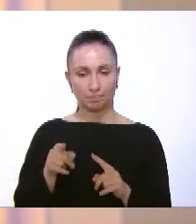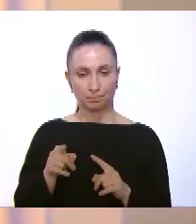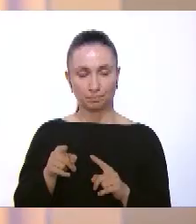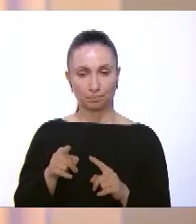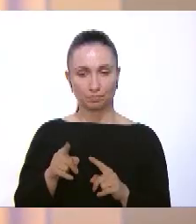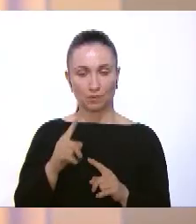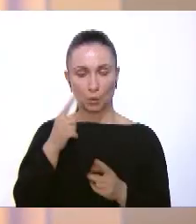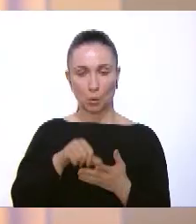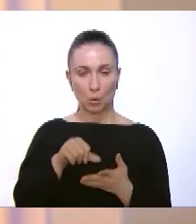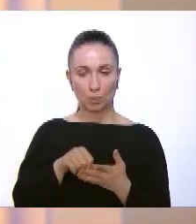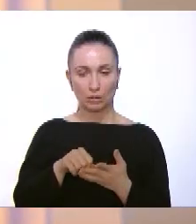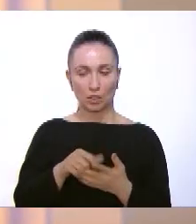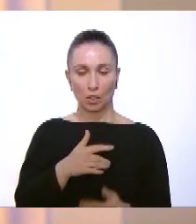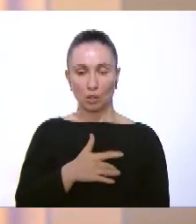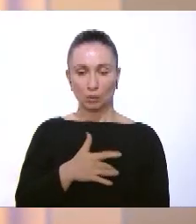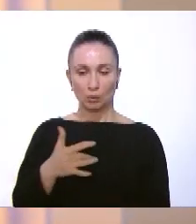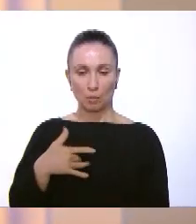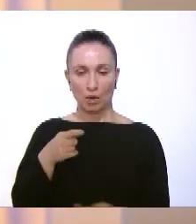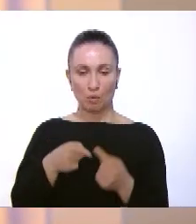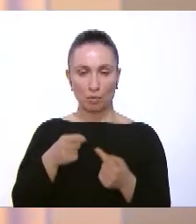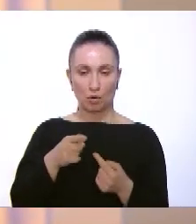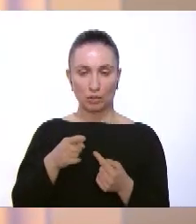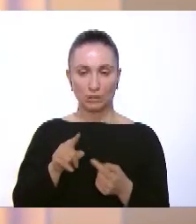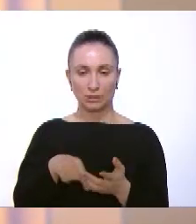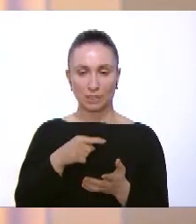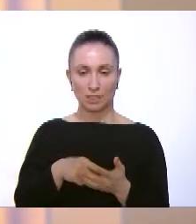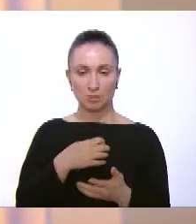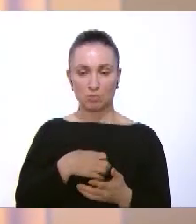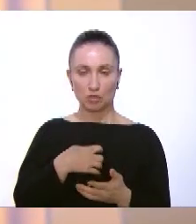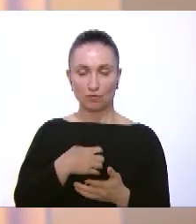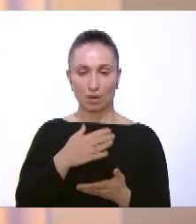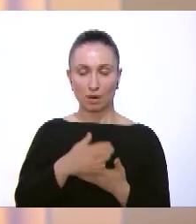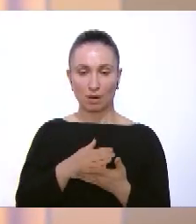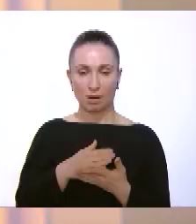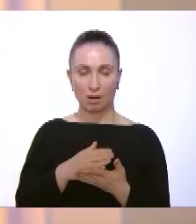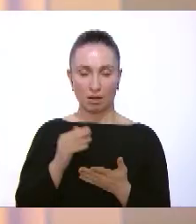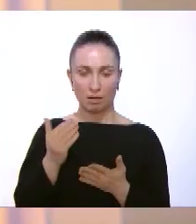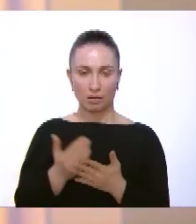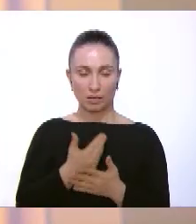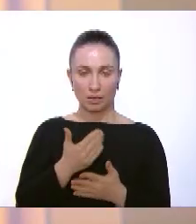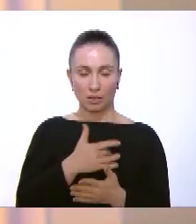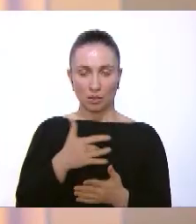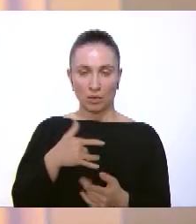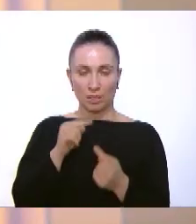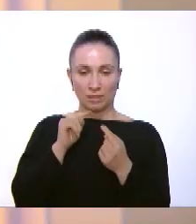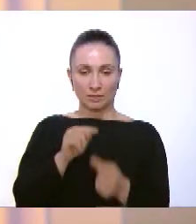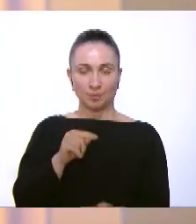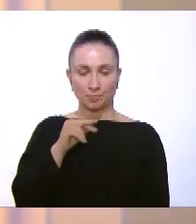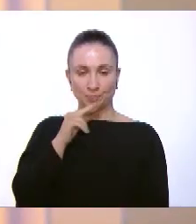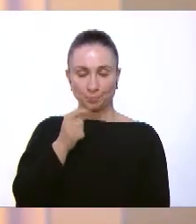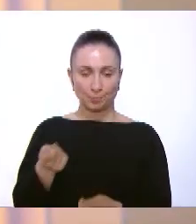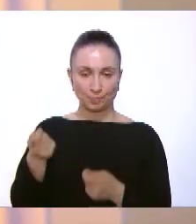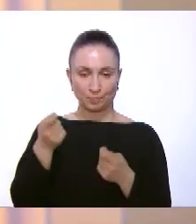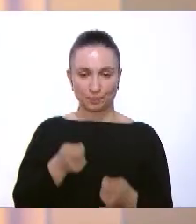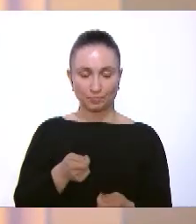გარდამტეხი როლი ტუბერკულოზთან ბრძოლის საკითხში შემოიტანა ახალი ტუბსაწინააღმდეგო